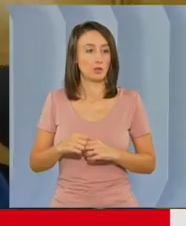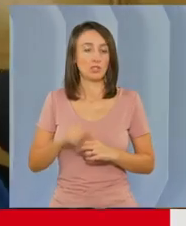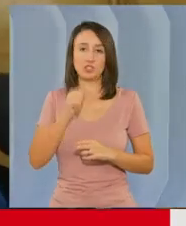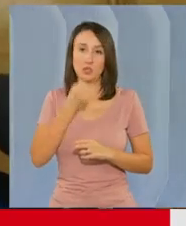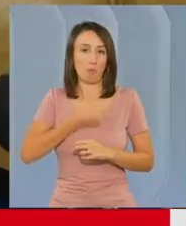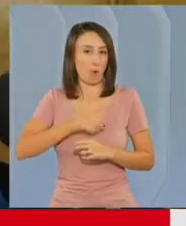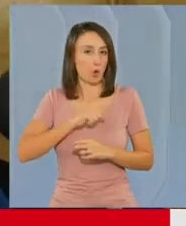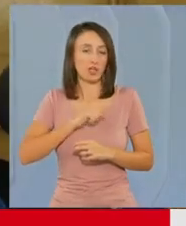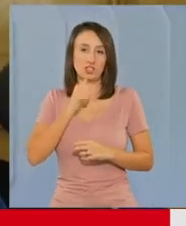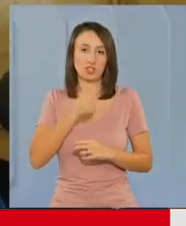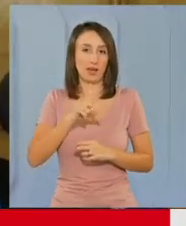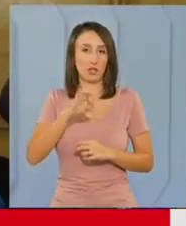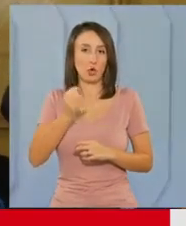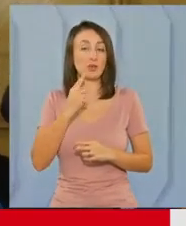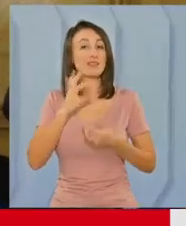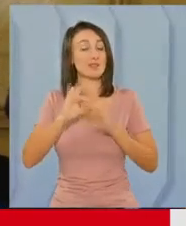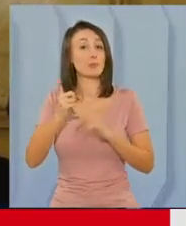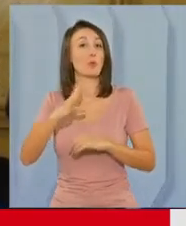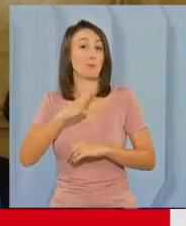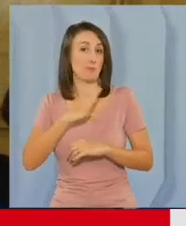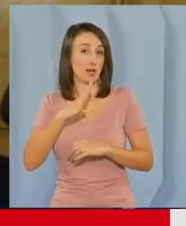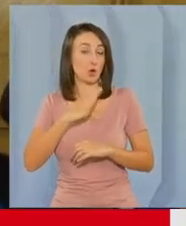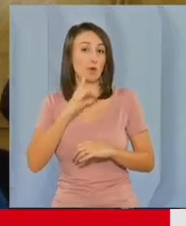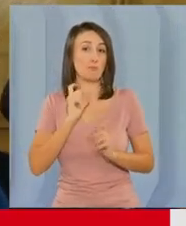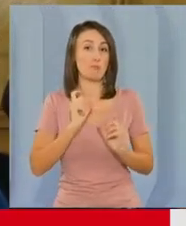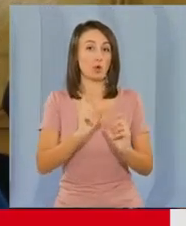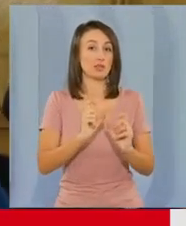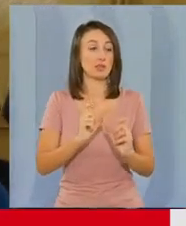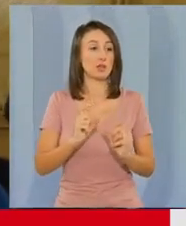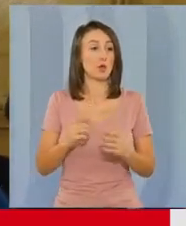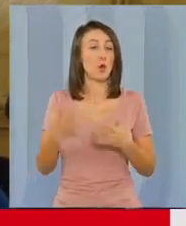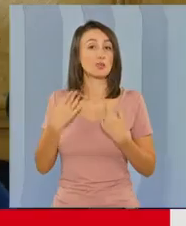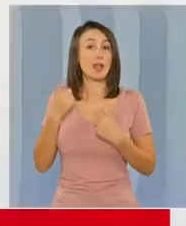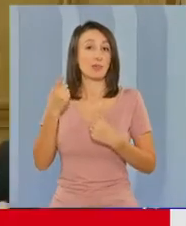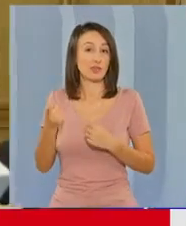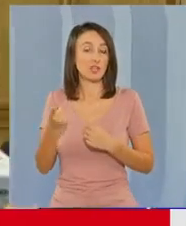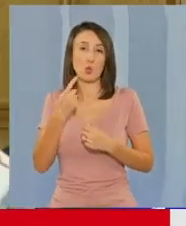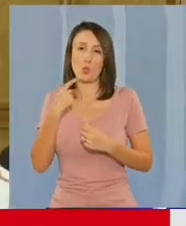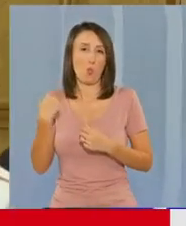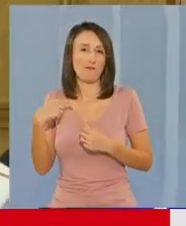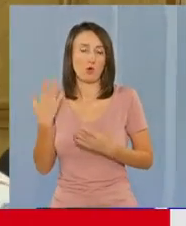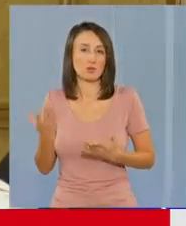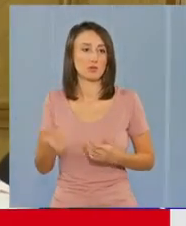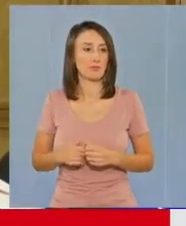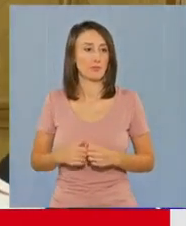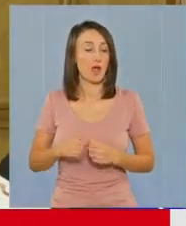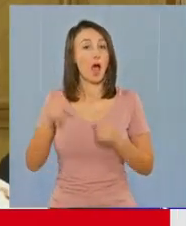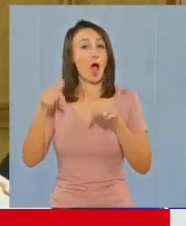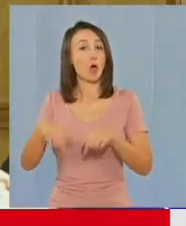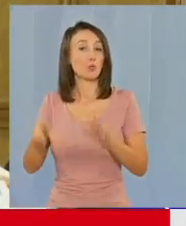Polonia, nici în Letonia, reprezintă un risc. Un risc este, dar o vulnerabilitate nu a fost. În momentul de față,